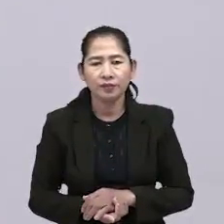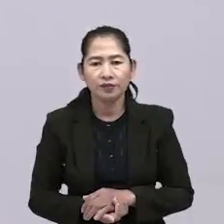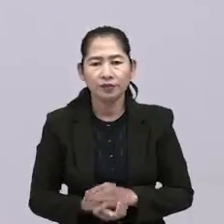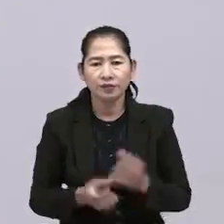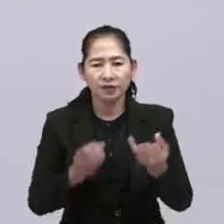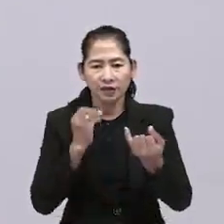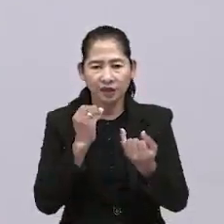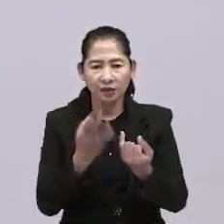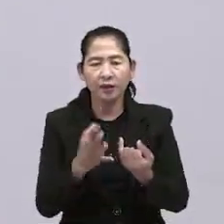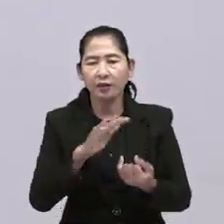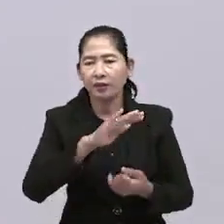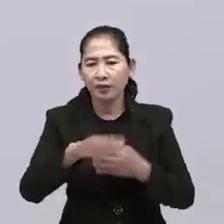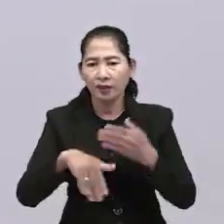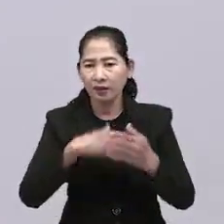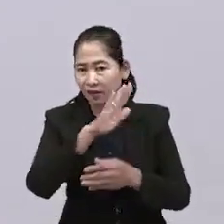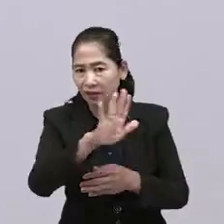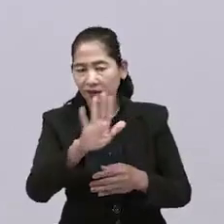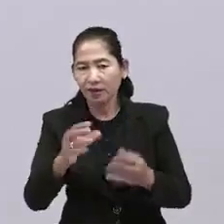ចាប់ដើមកូនទាំងអស់គ្នា